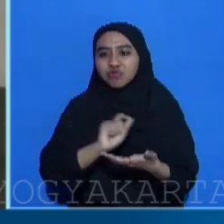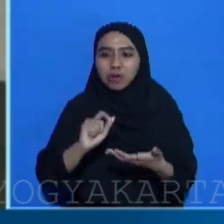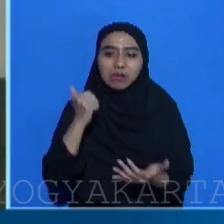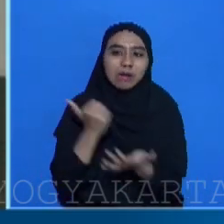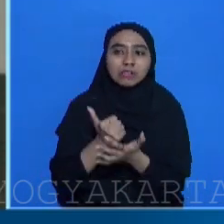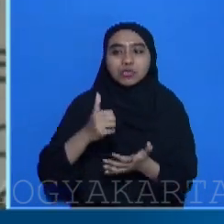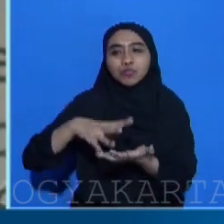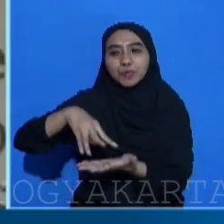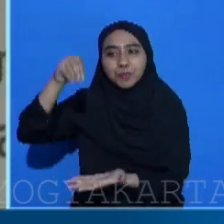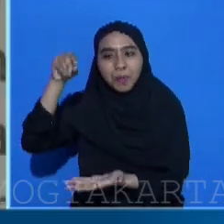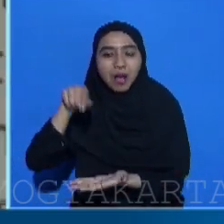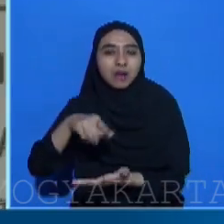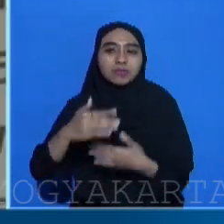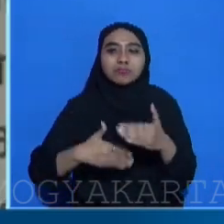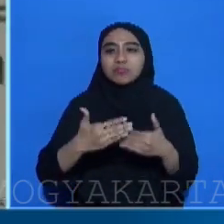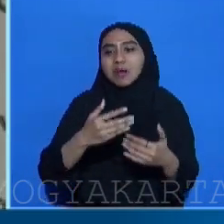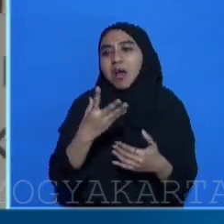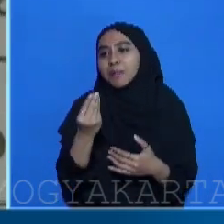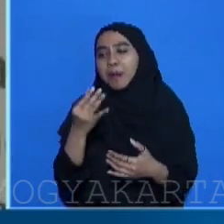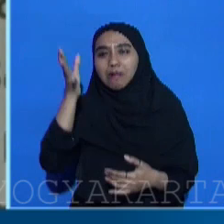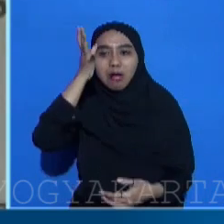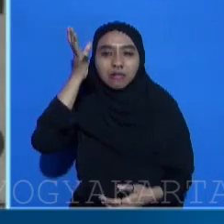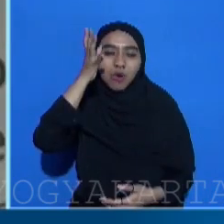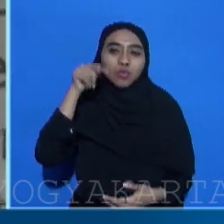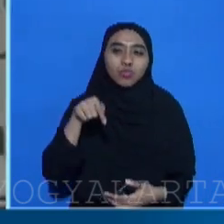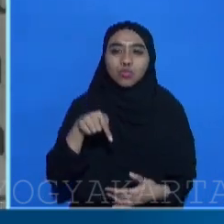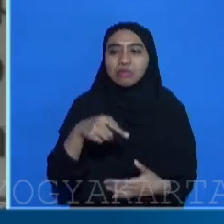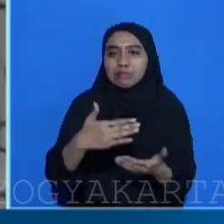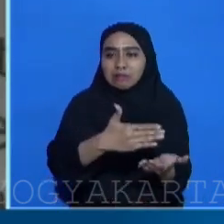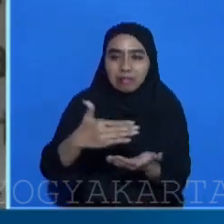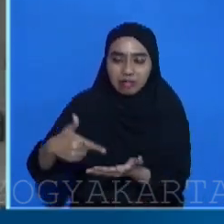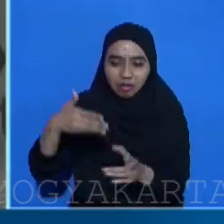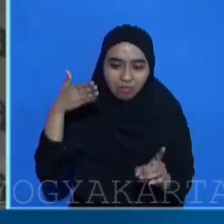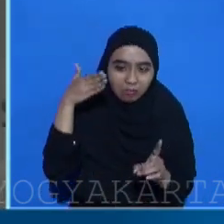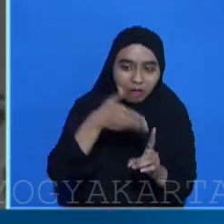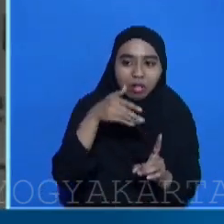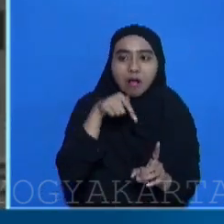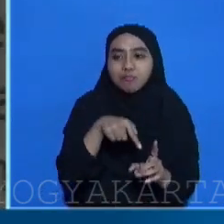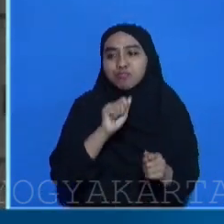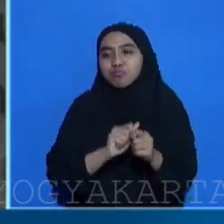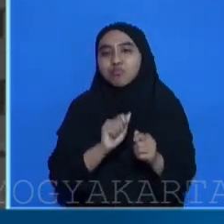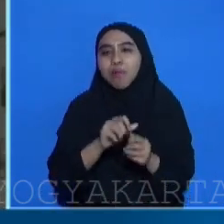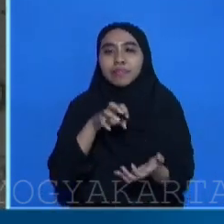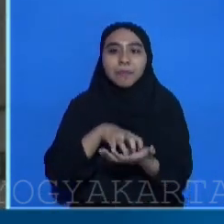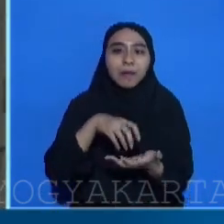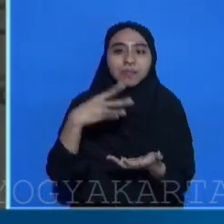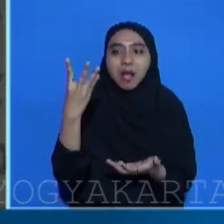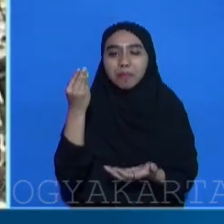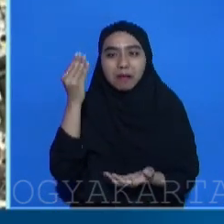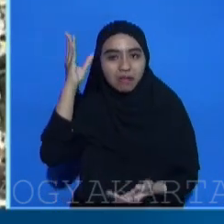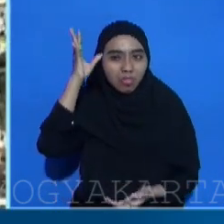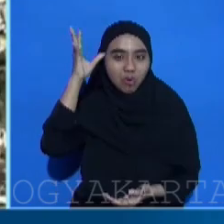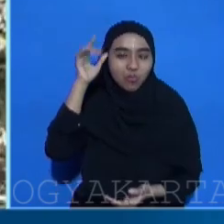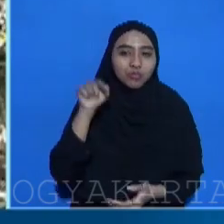dan periodisasinya juga tidak ditemukan data yang mengarah pada penentuan masa pembuatan situs meski demikian